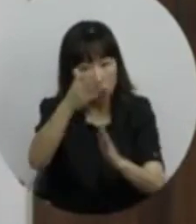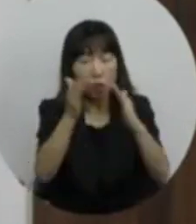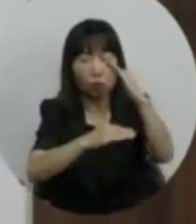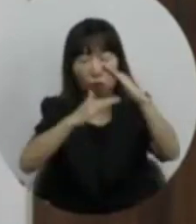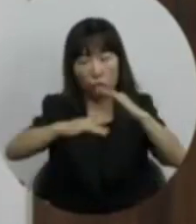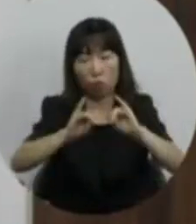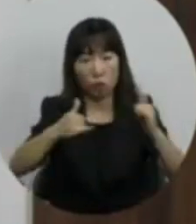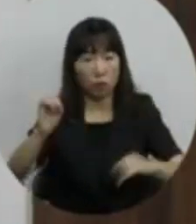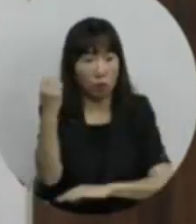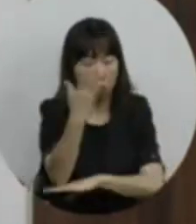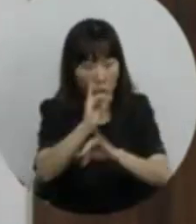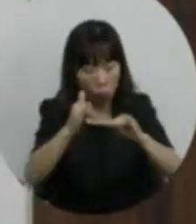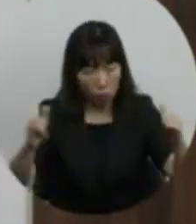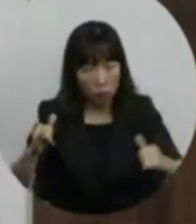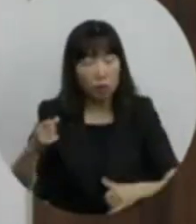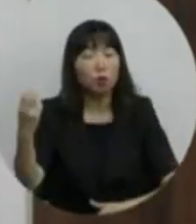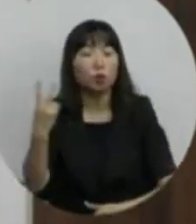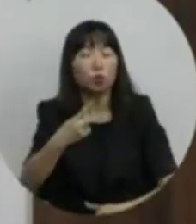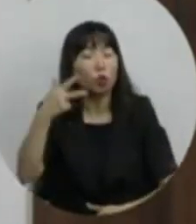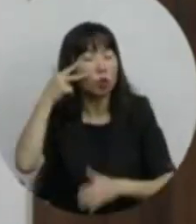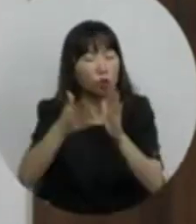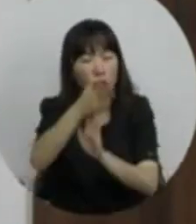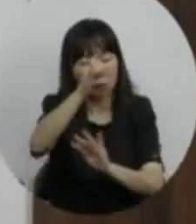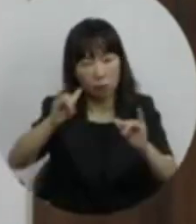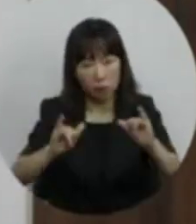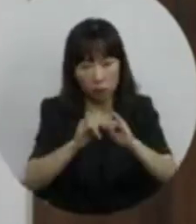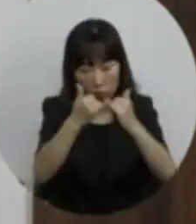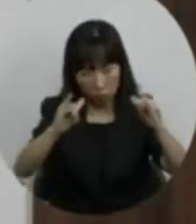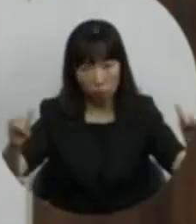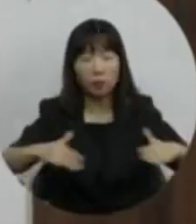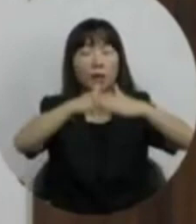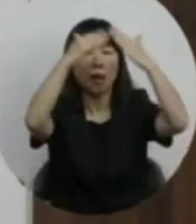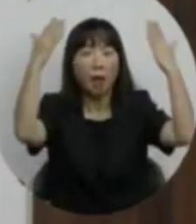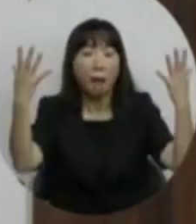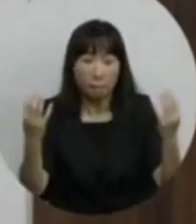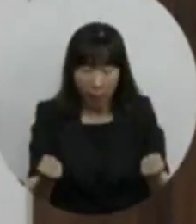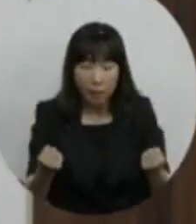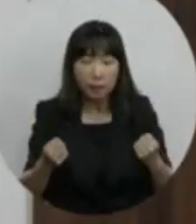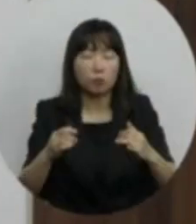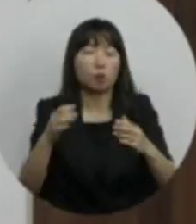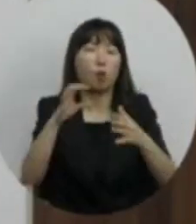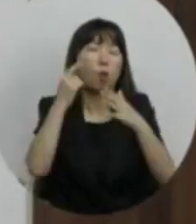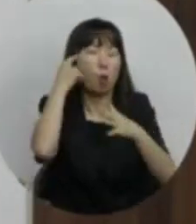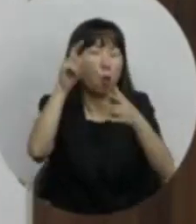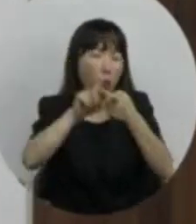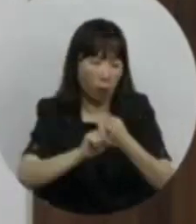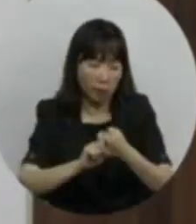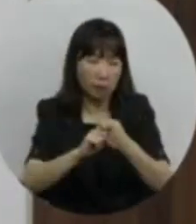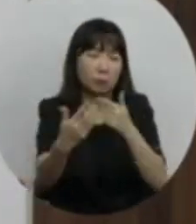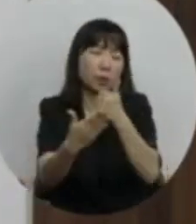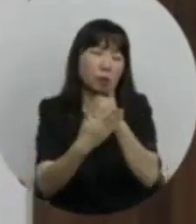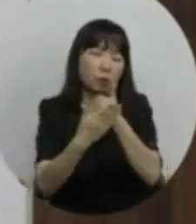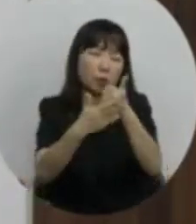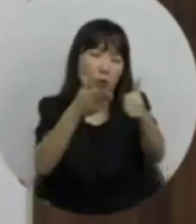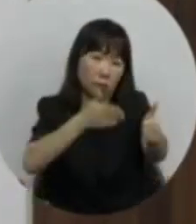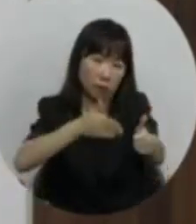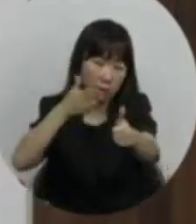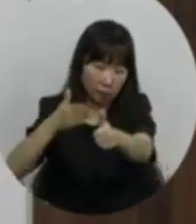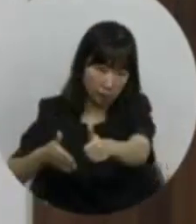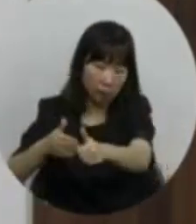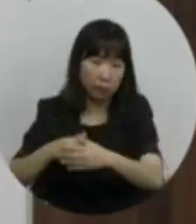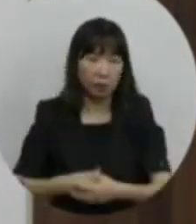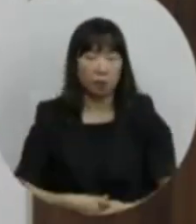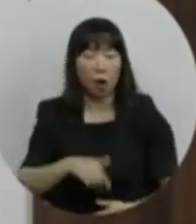그리고 사랑하고 존경하는 여주시민 여러분들의 많은 관심과 성원을 부탁드립니다. 논어에